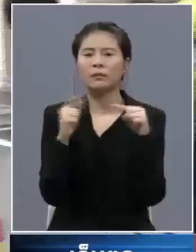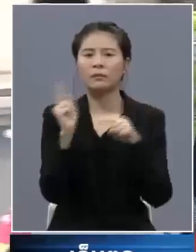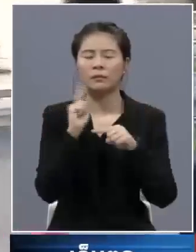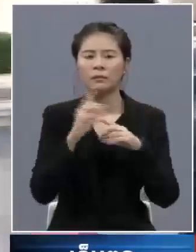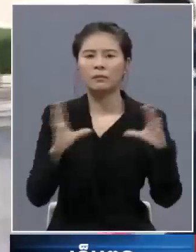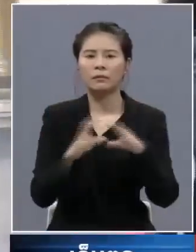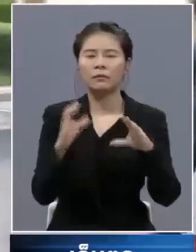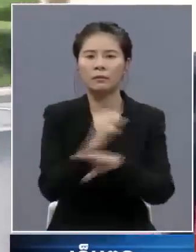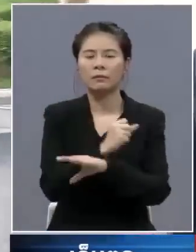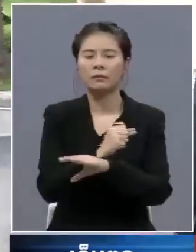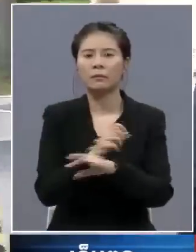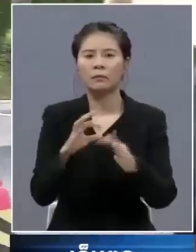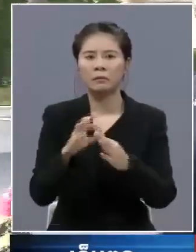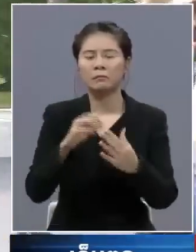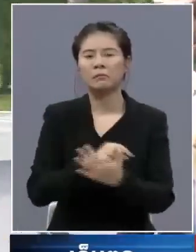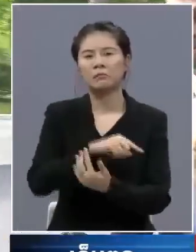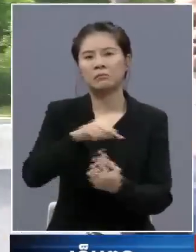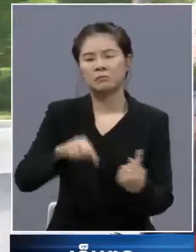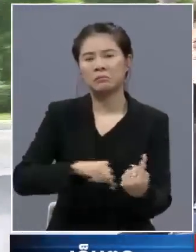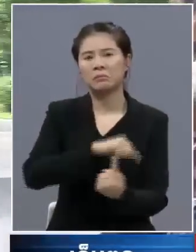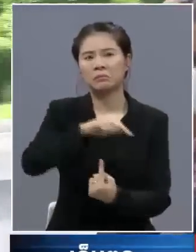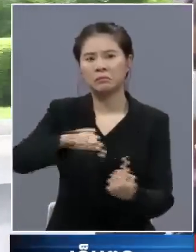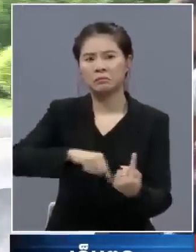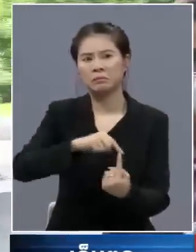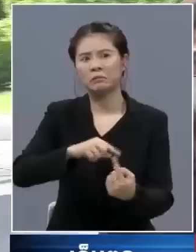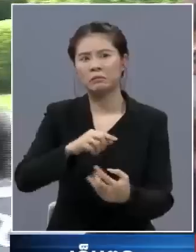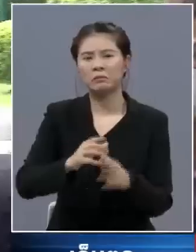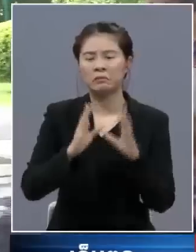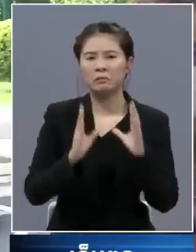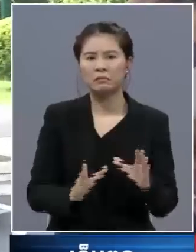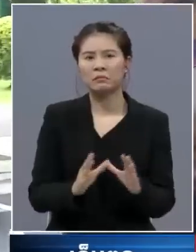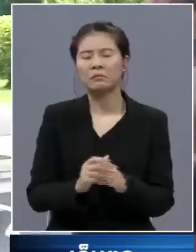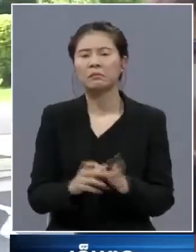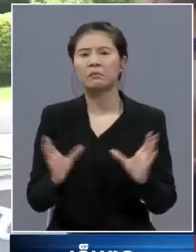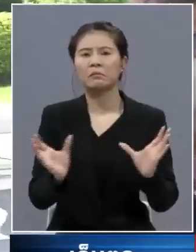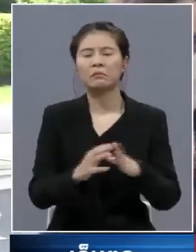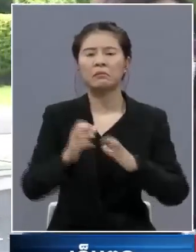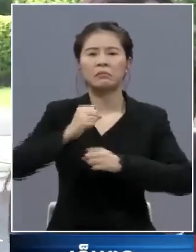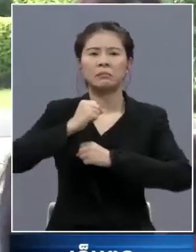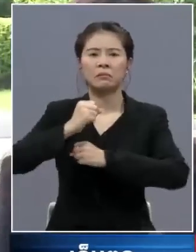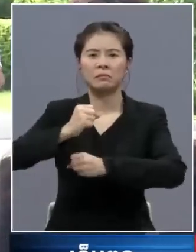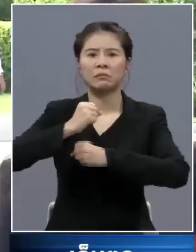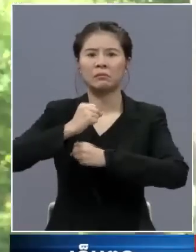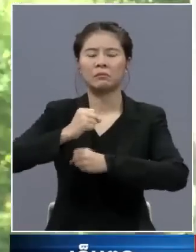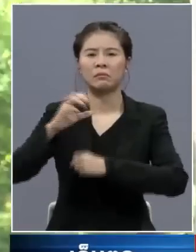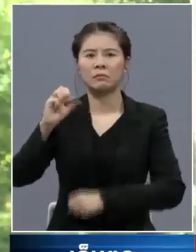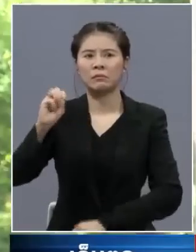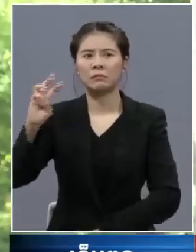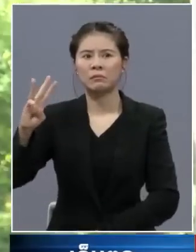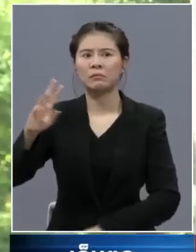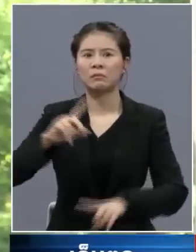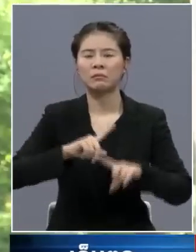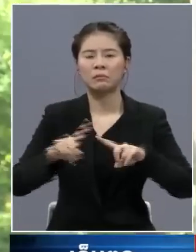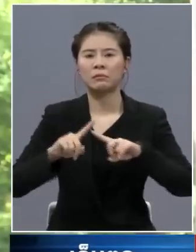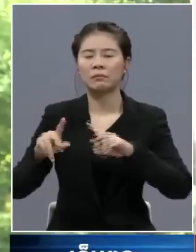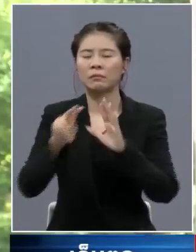การเมืองเนี่ยจะกลับไปวนลูปเดิมเพราะมันเริ่มเห็นความเคลื่อนไหวมีคนมาชุมนุมกันไปกดดันในส่วนของสวต่างๆรวมถึง